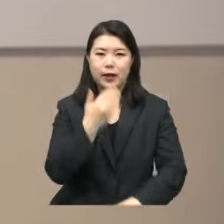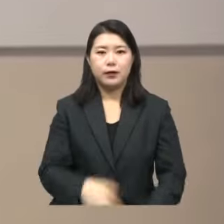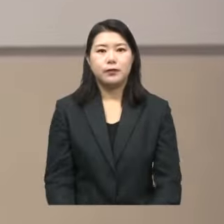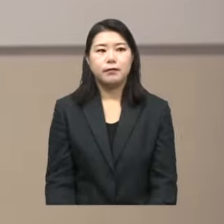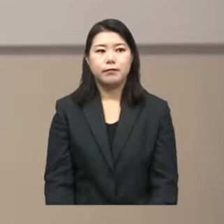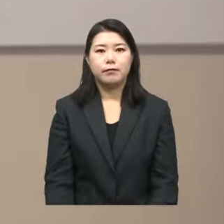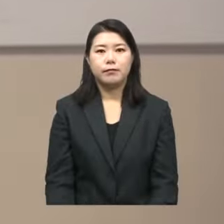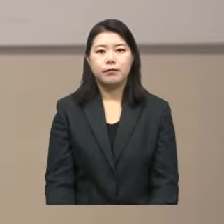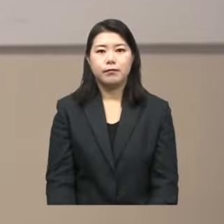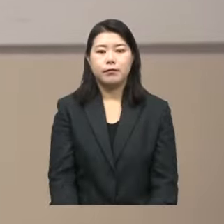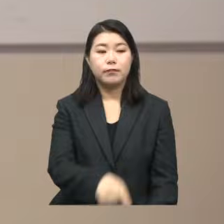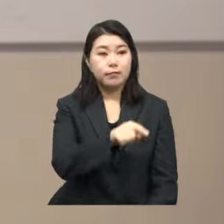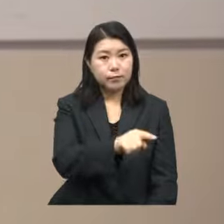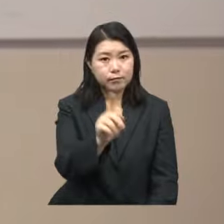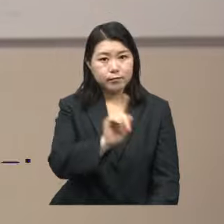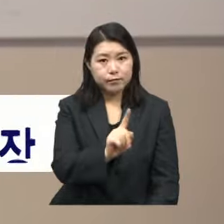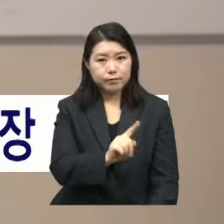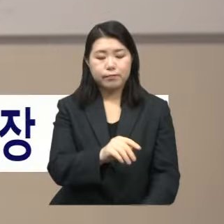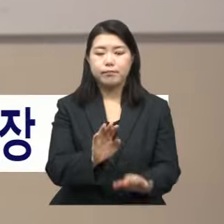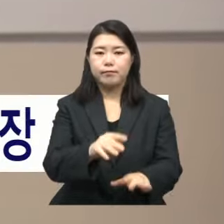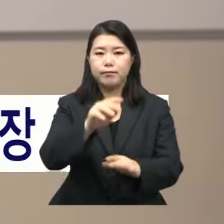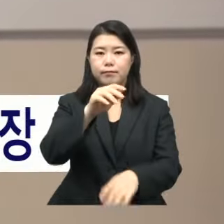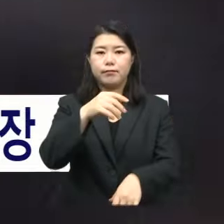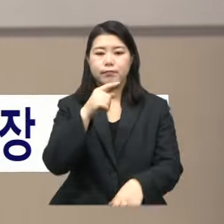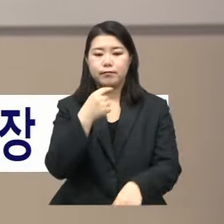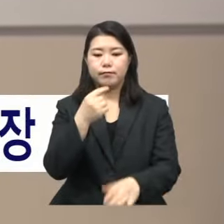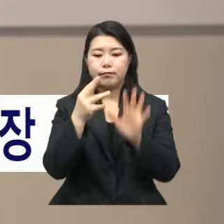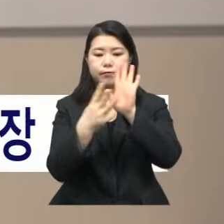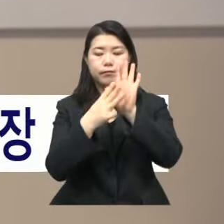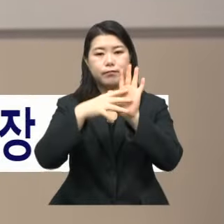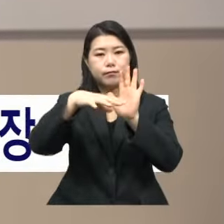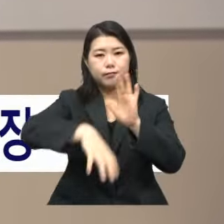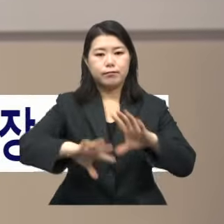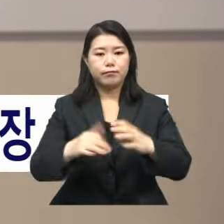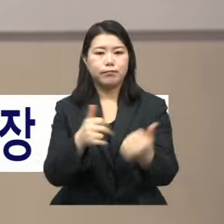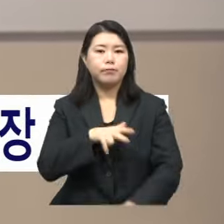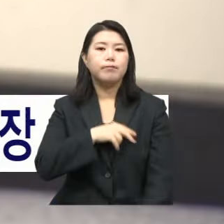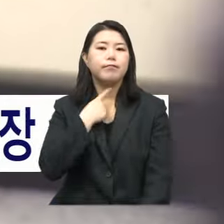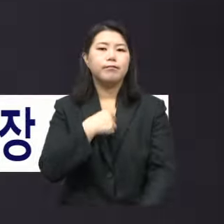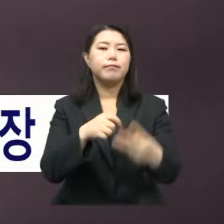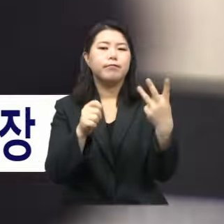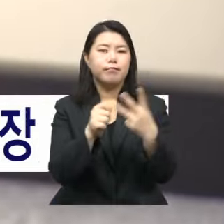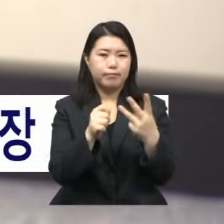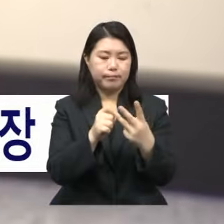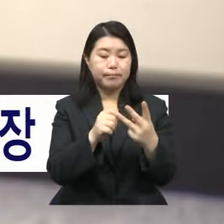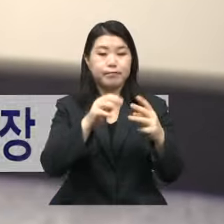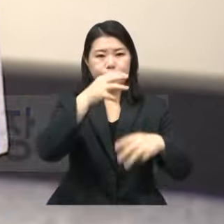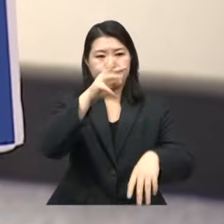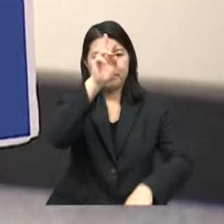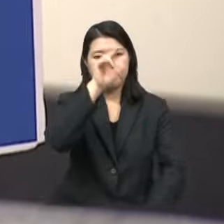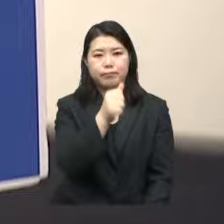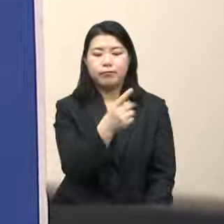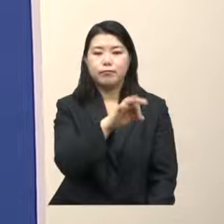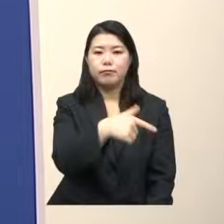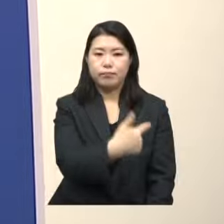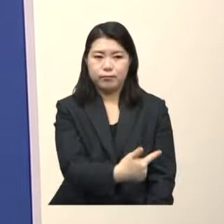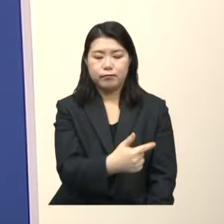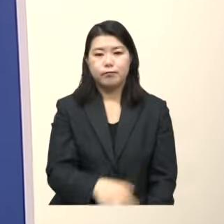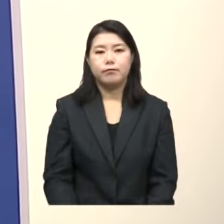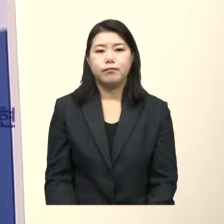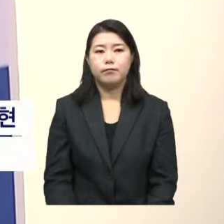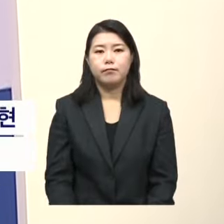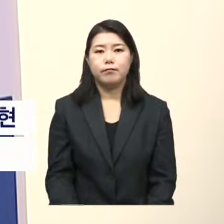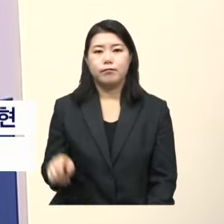부분입니다. 상대는 중랑에서 3선을 지낸 더불어민주당 박홍근 의원. 중랑 토박이인 신예